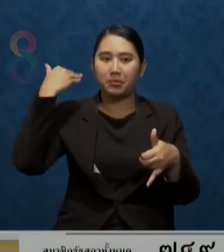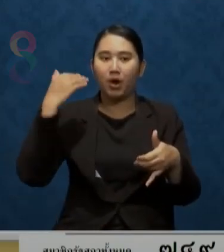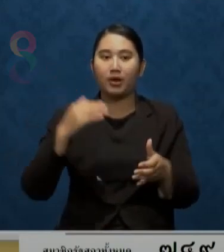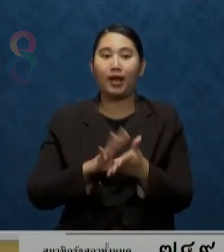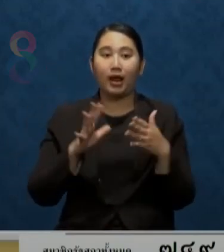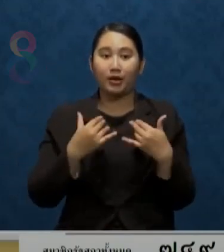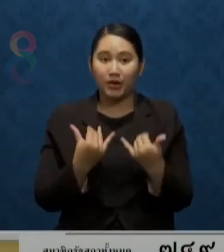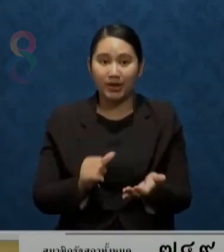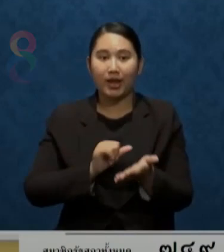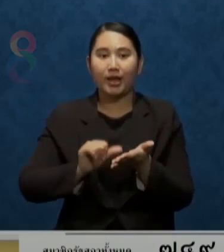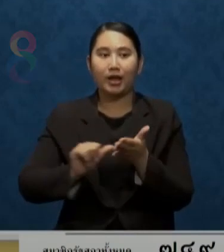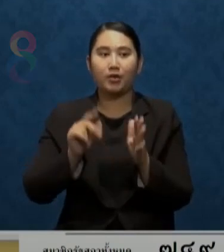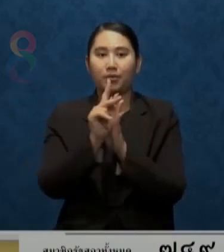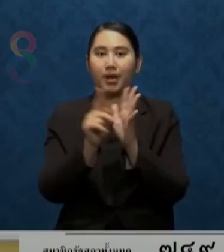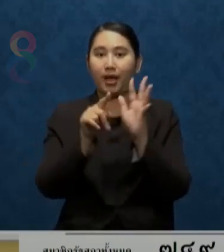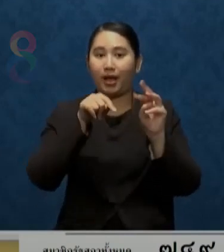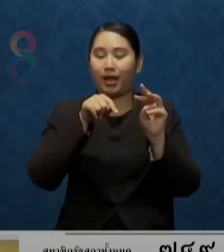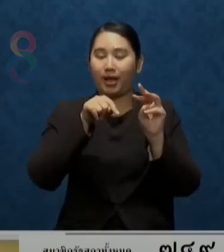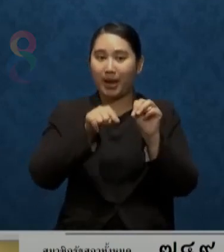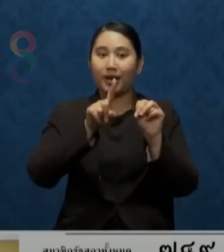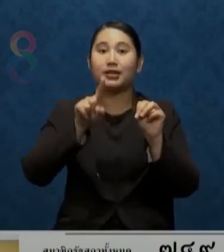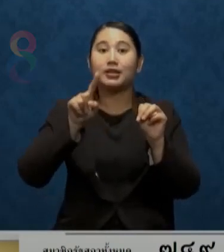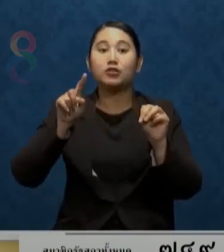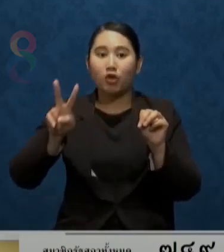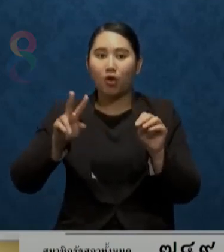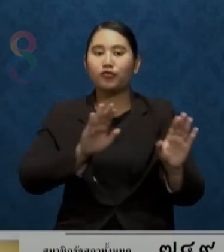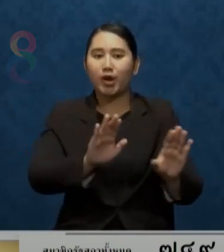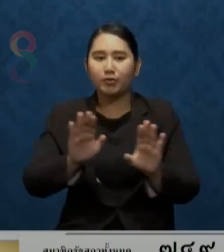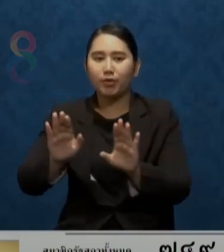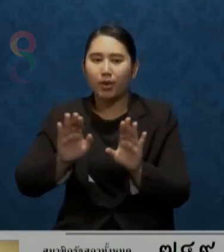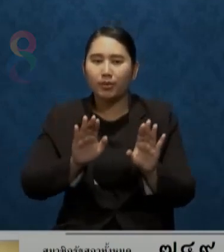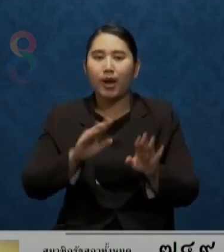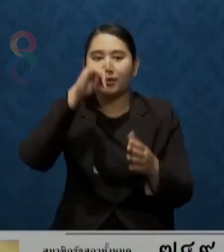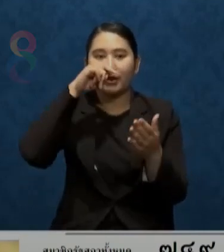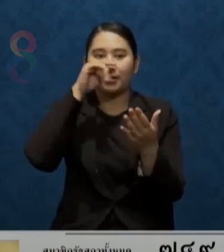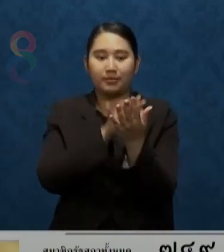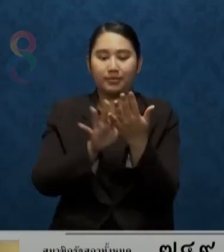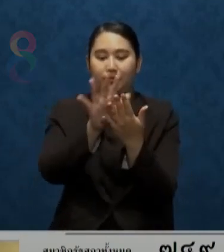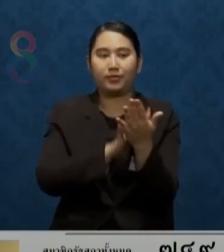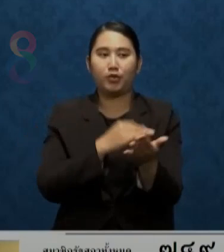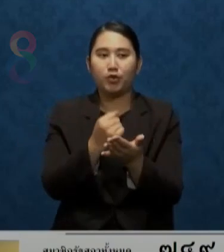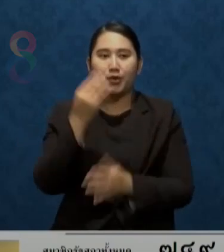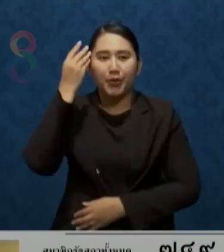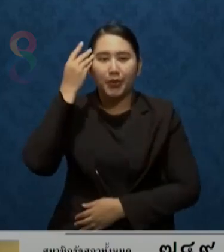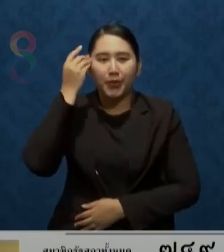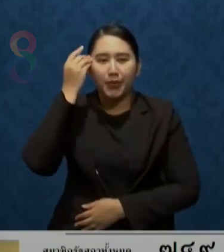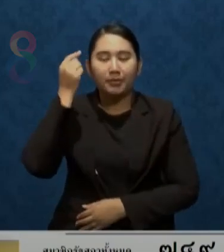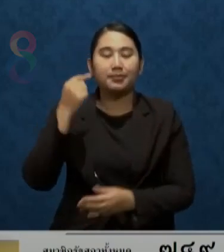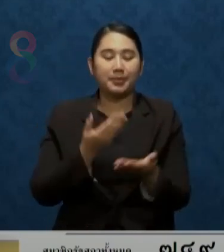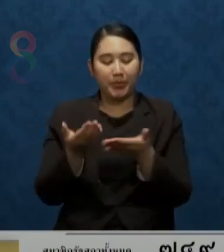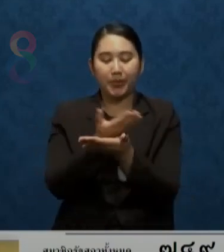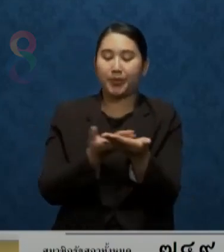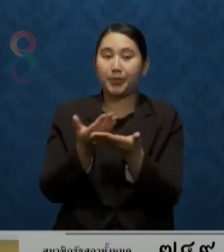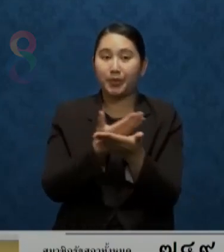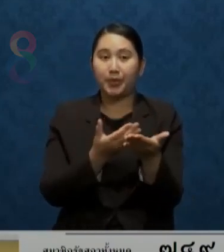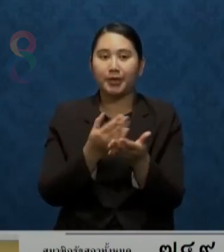ล้วก็จะมาแก้กฎหมายอาญามาตรา112ก็อยากจะฝากให้พี่น้องประชาชนทั้งประเทศช่วยกันคิดช่วยกันพิจารณ